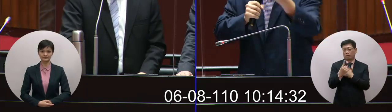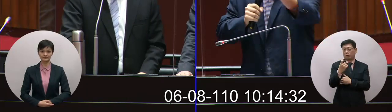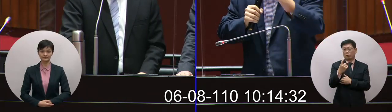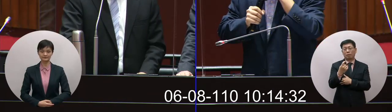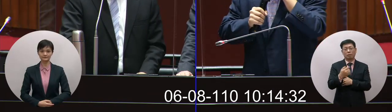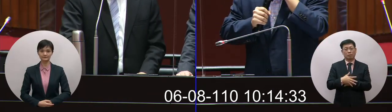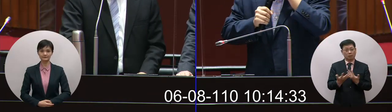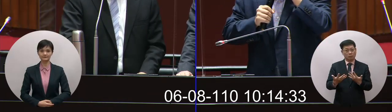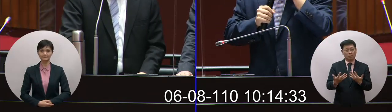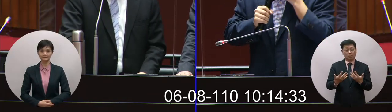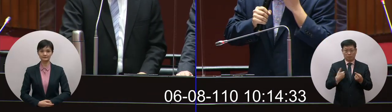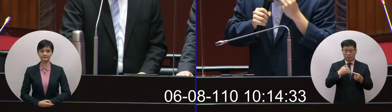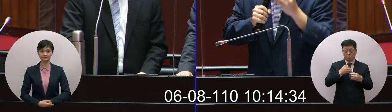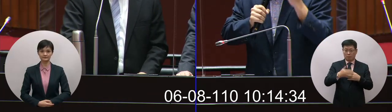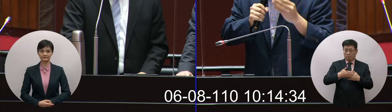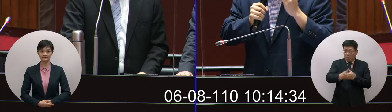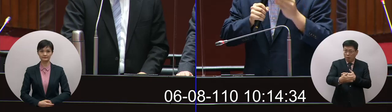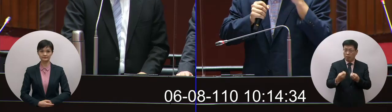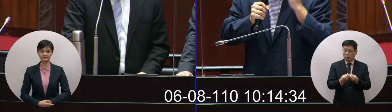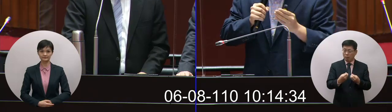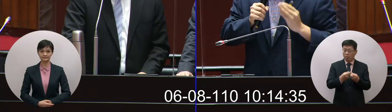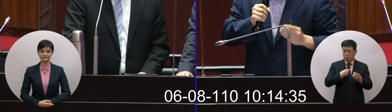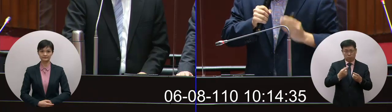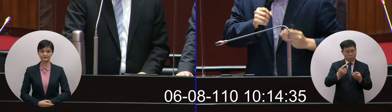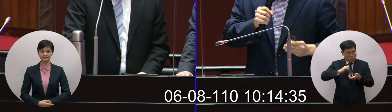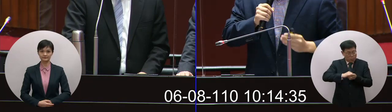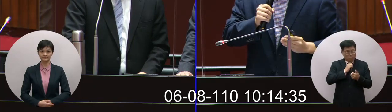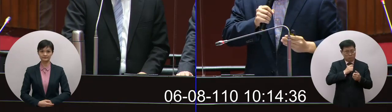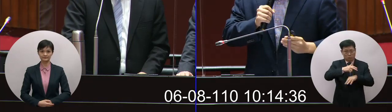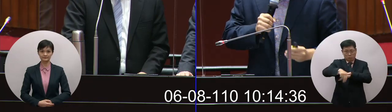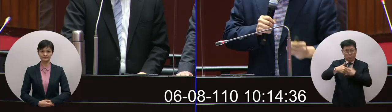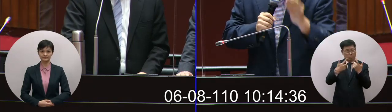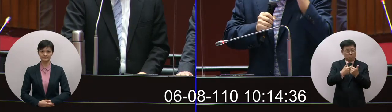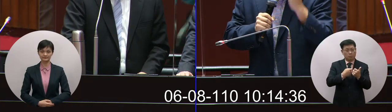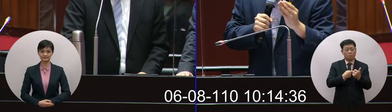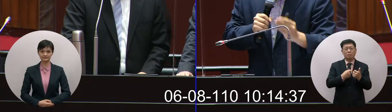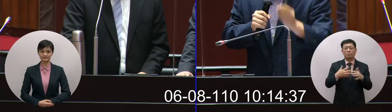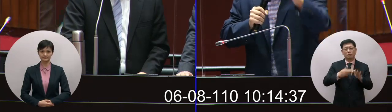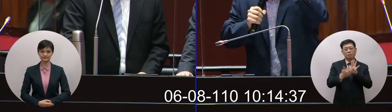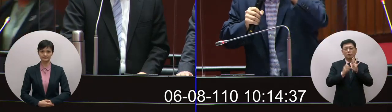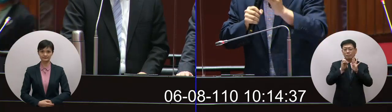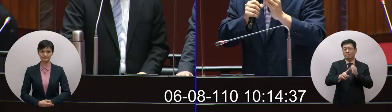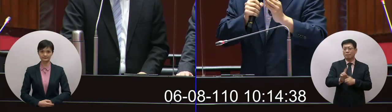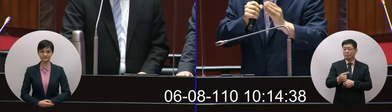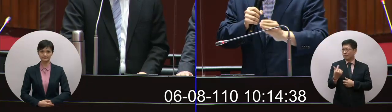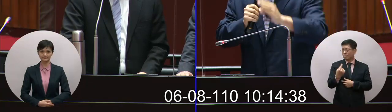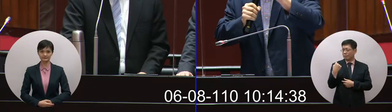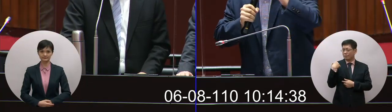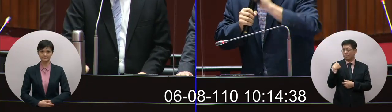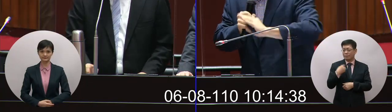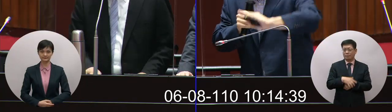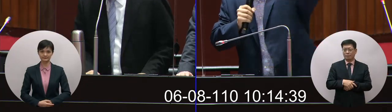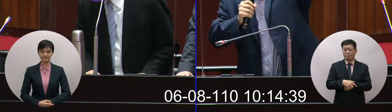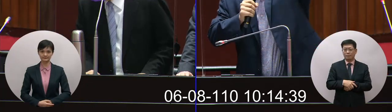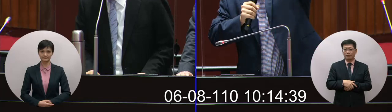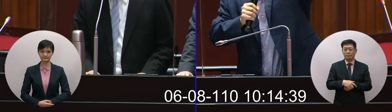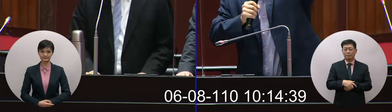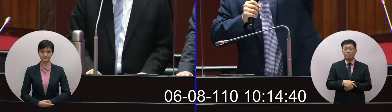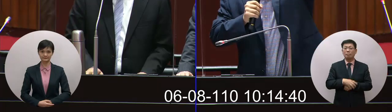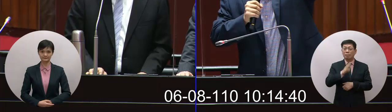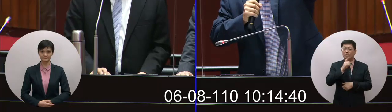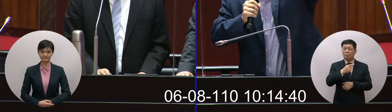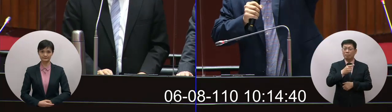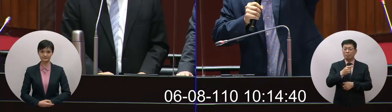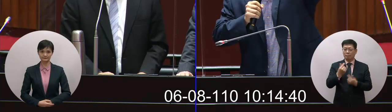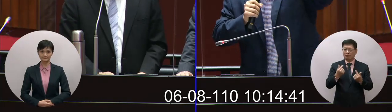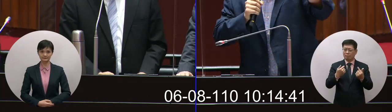所以他的这个隔离的部分空间是一个很大的问题啦。那我要讲的就是说像长啊、哦、是去到这